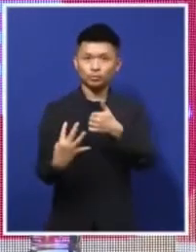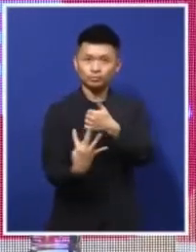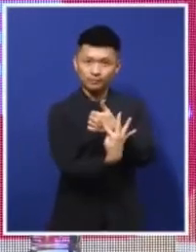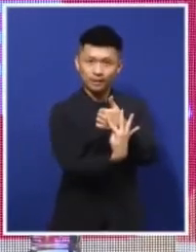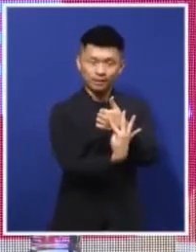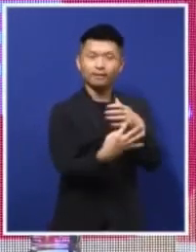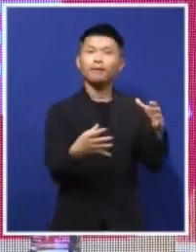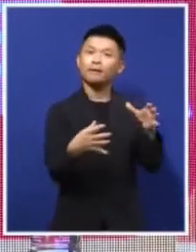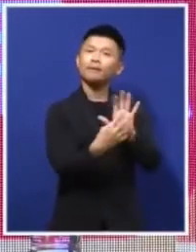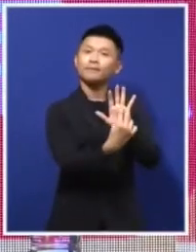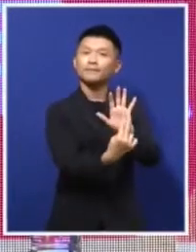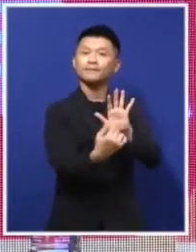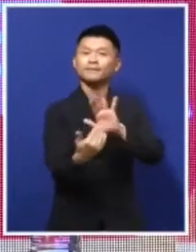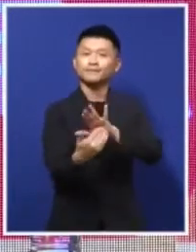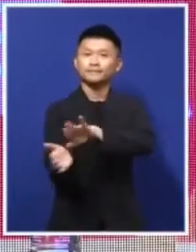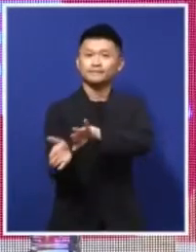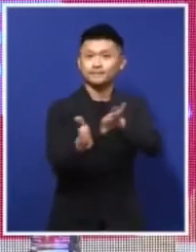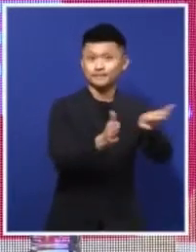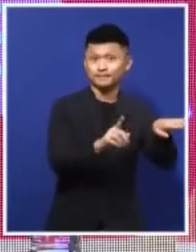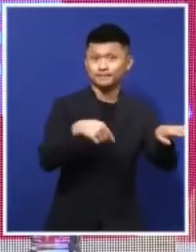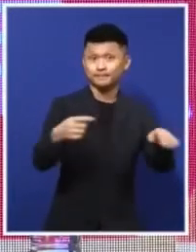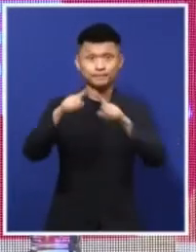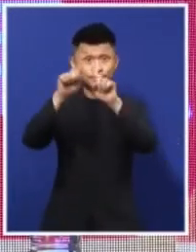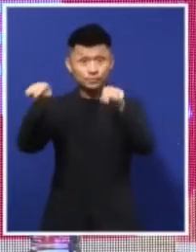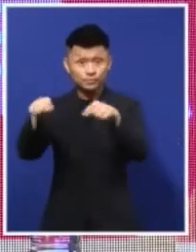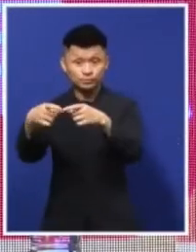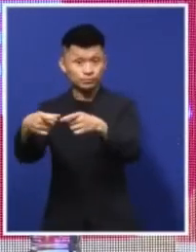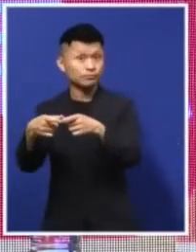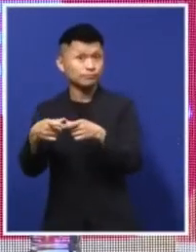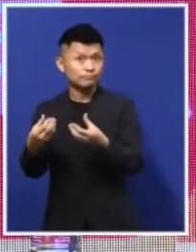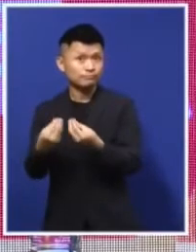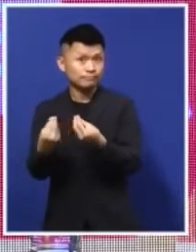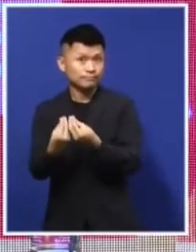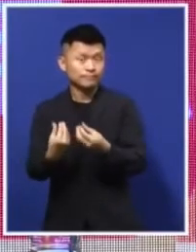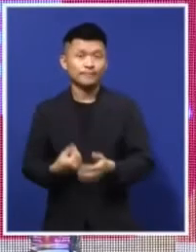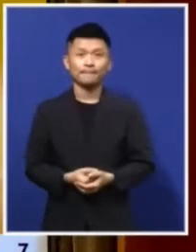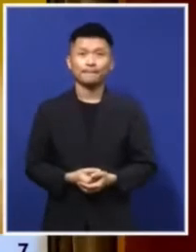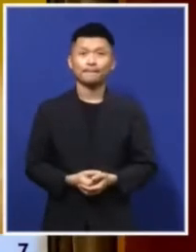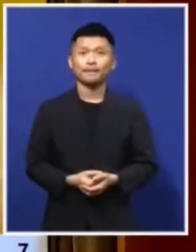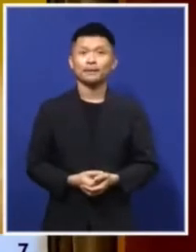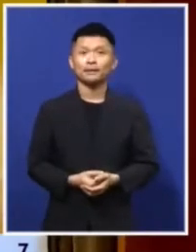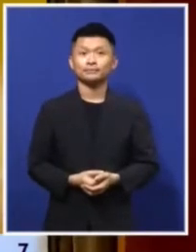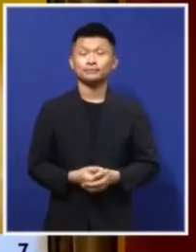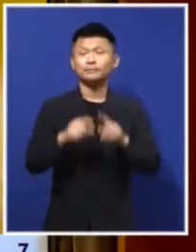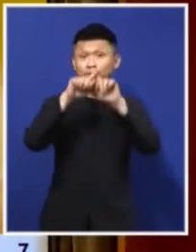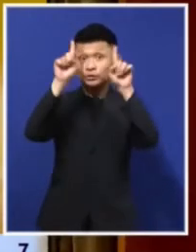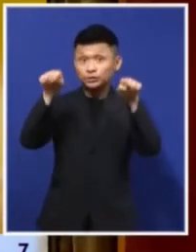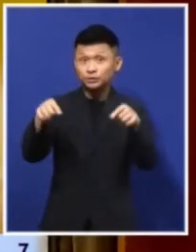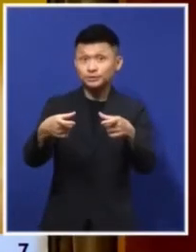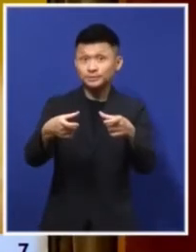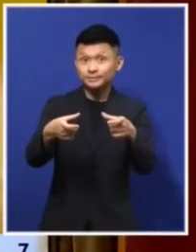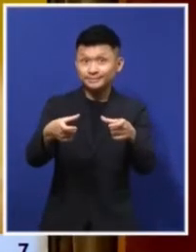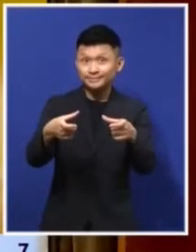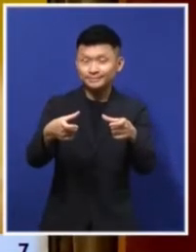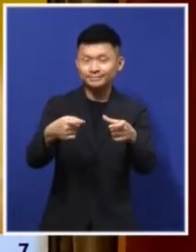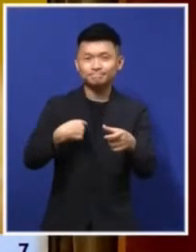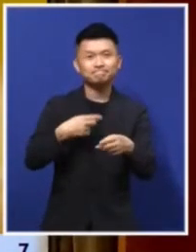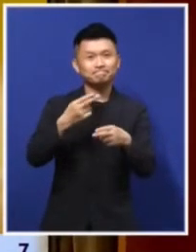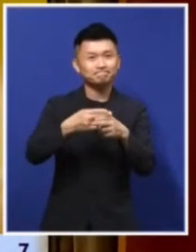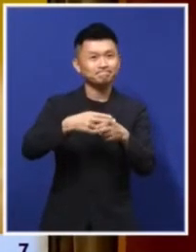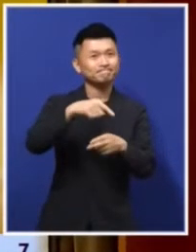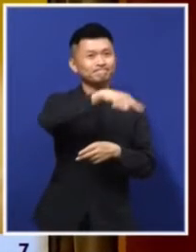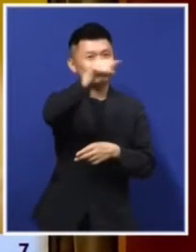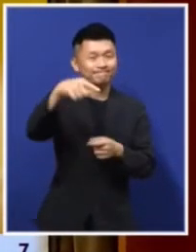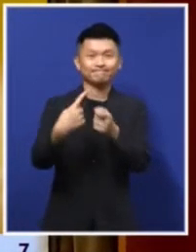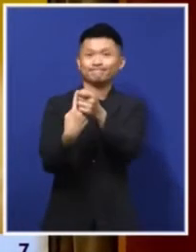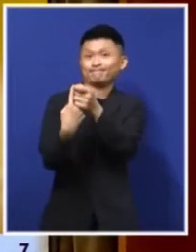的部分。那接下来我们来看一下纸本哦，下一页。那纸本呢，相信大家在去